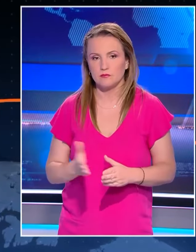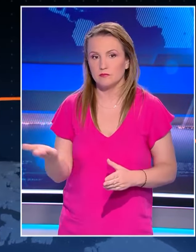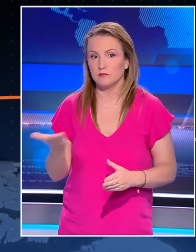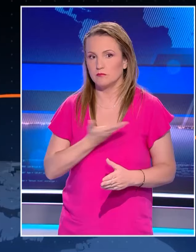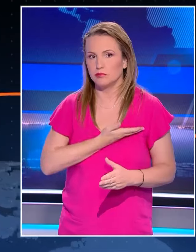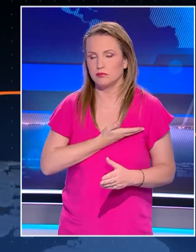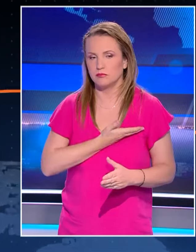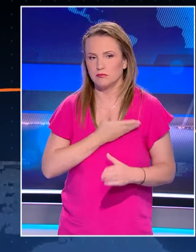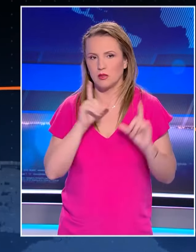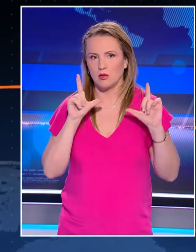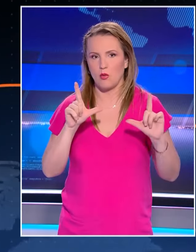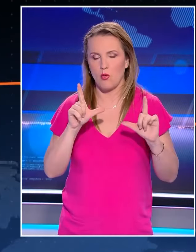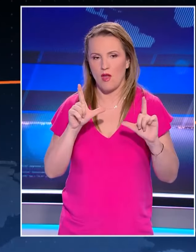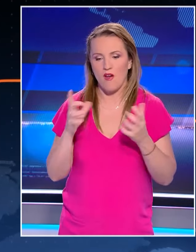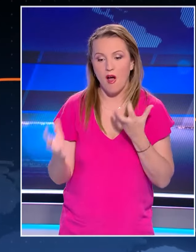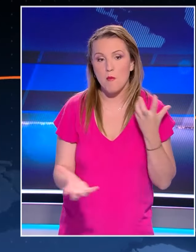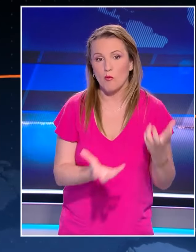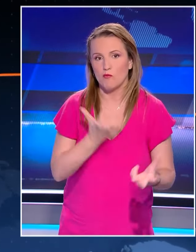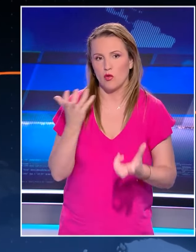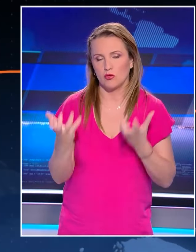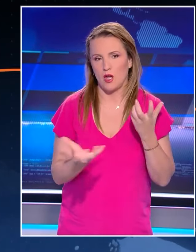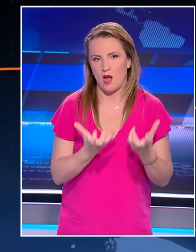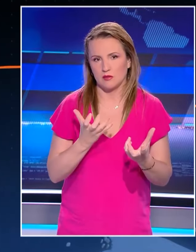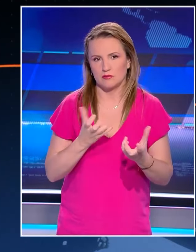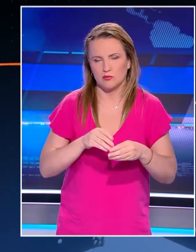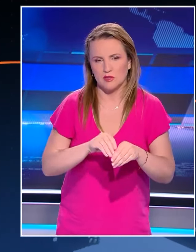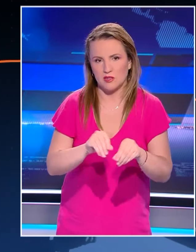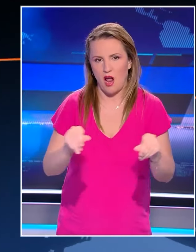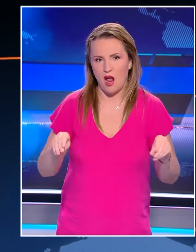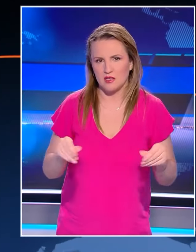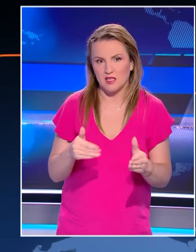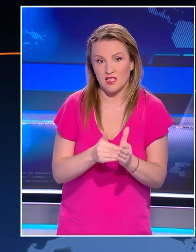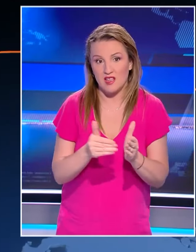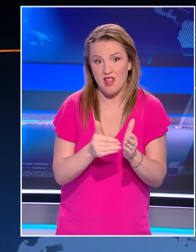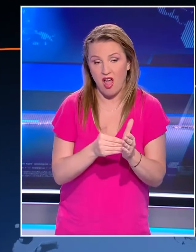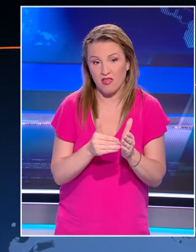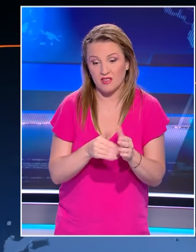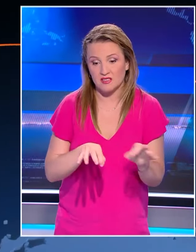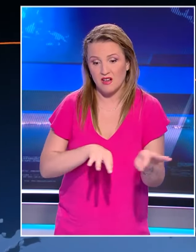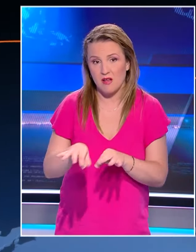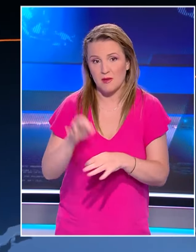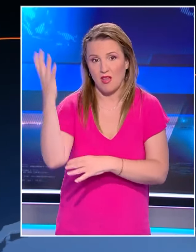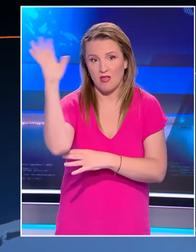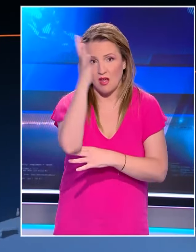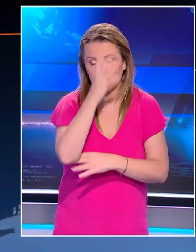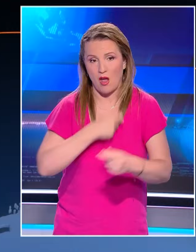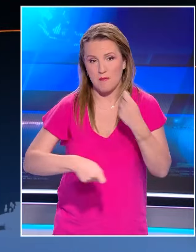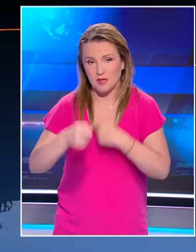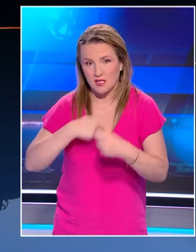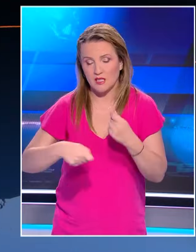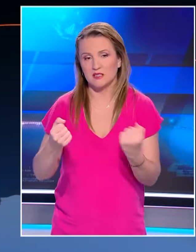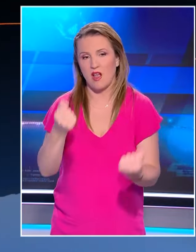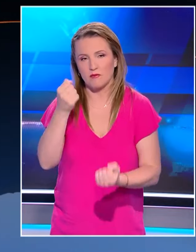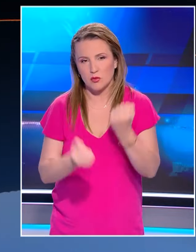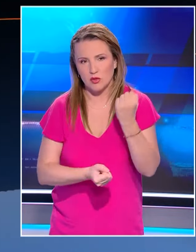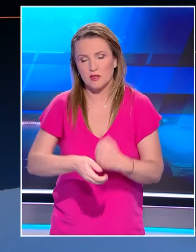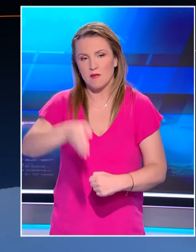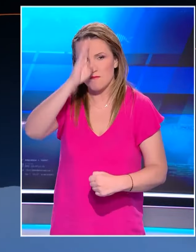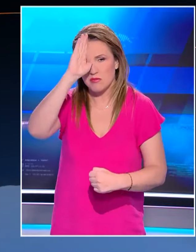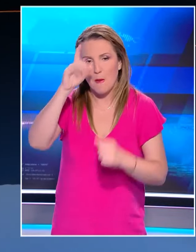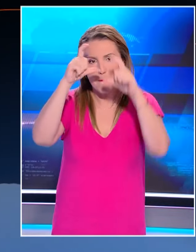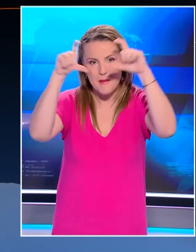Αποκαρδιωτική είναι η εικόνα σε όλη την πορεία της Πύρινης Λέλαπας. Τάχτη έγιναν χιλιάδες στρέμματα δάσους, σπίτια, επιχειρήσεις και αυτοκίνητα. Βαρύ το χτύπημα